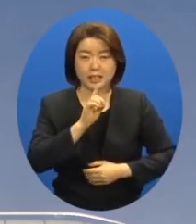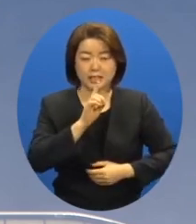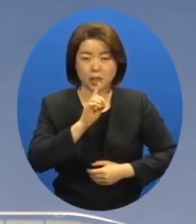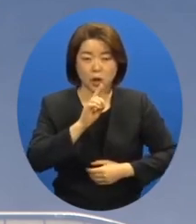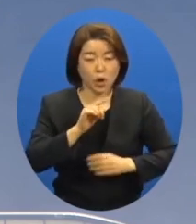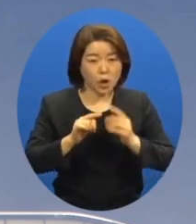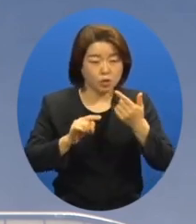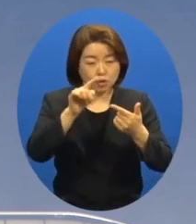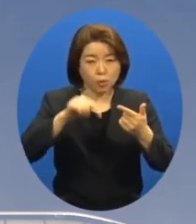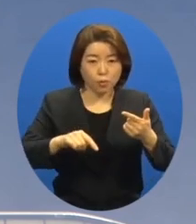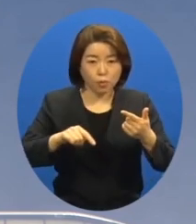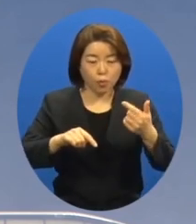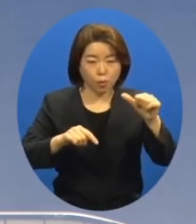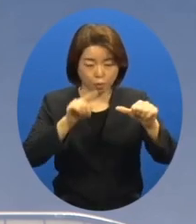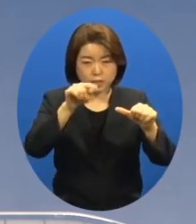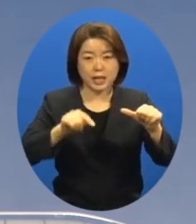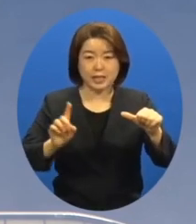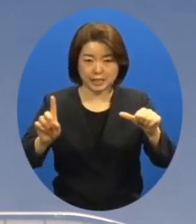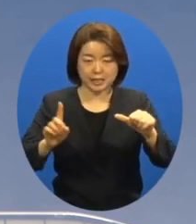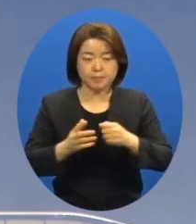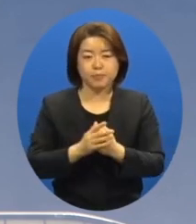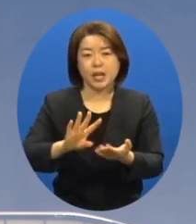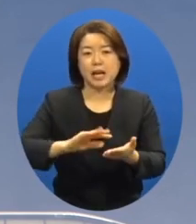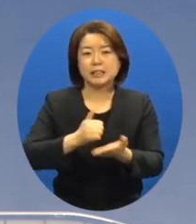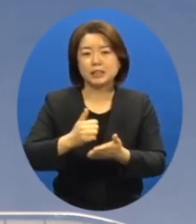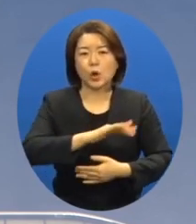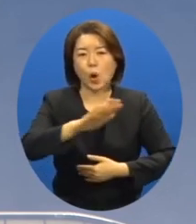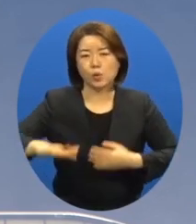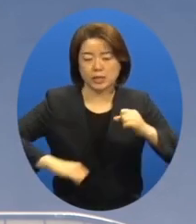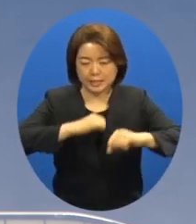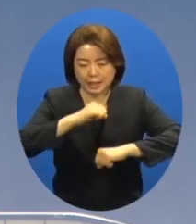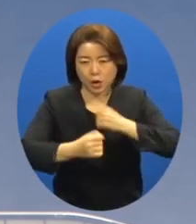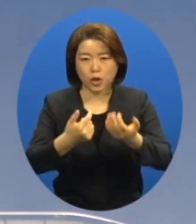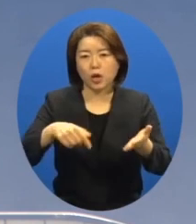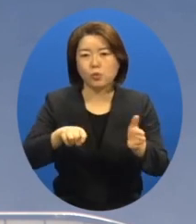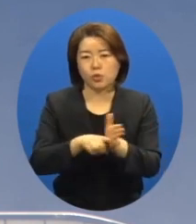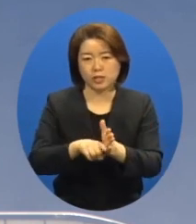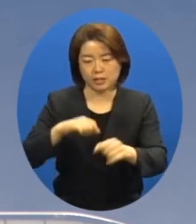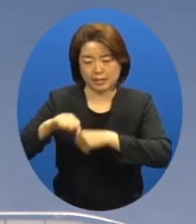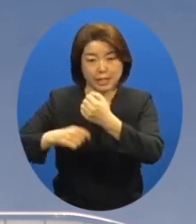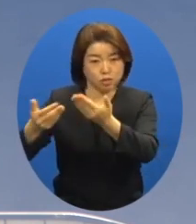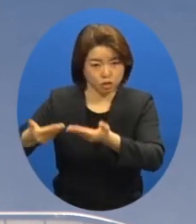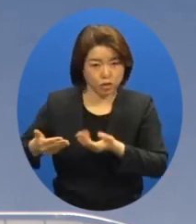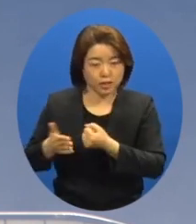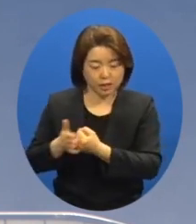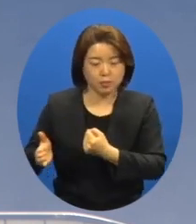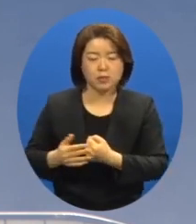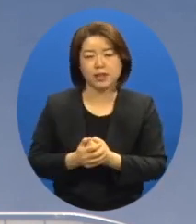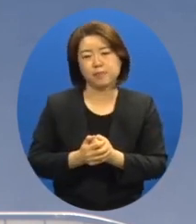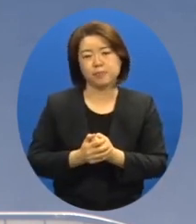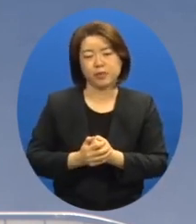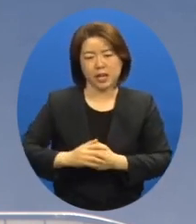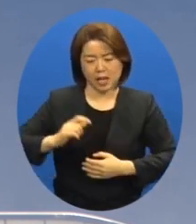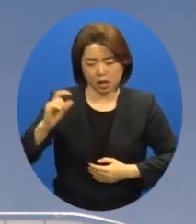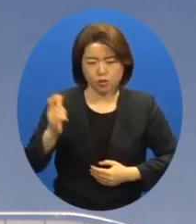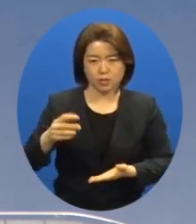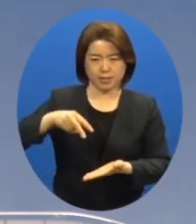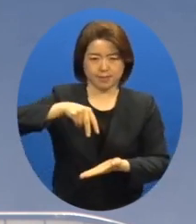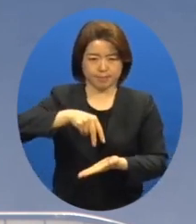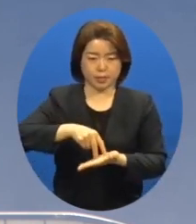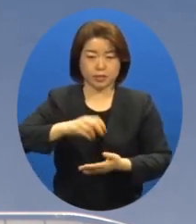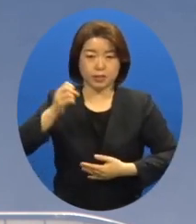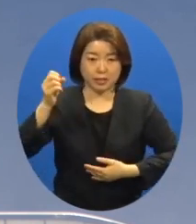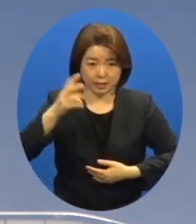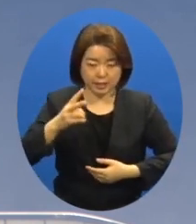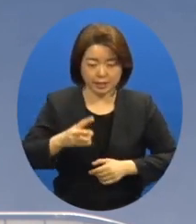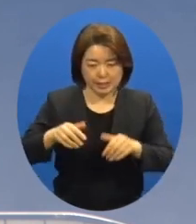말씀합니다. 그리스도께서 우리를 자유롭게 하려고 자유를 주셨으니 그러므로 굳건하게 서서